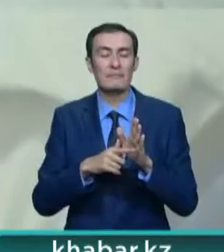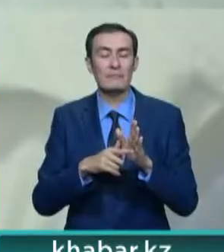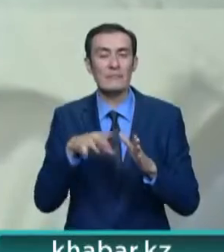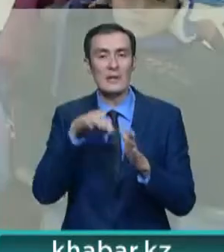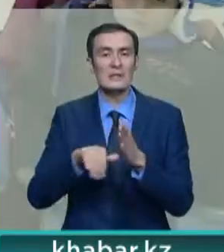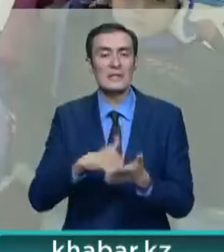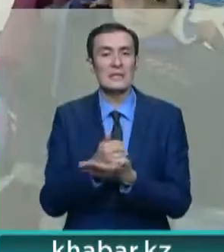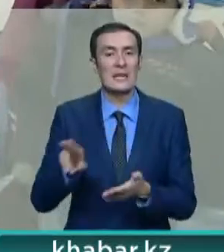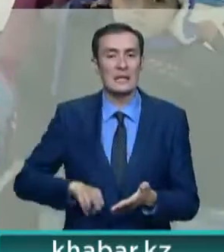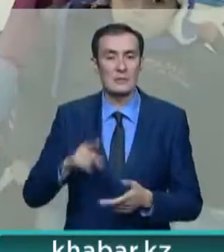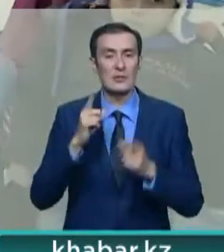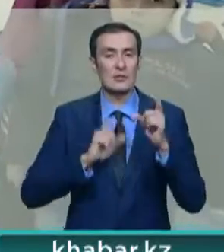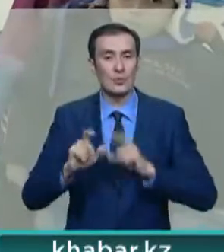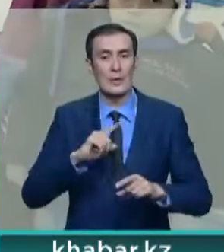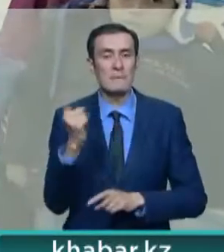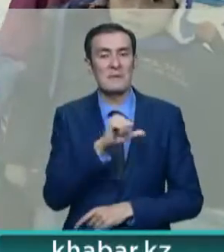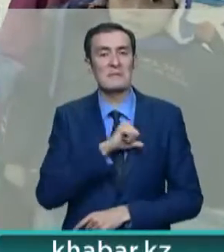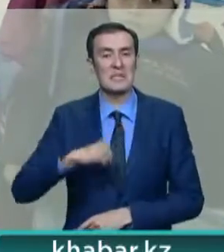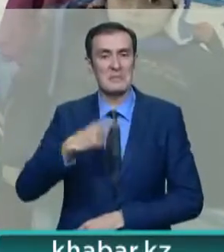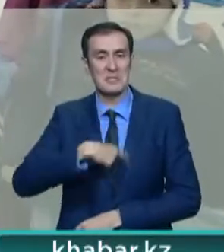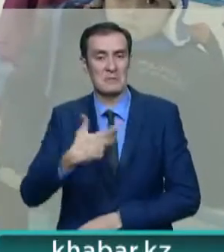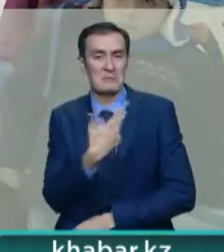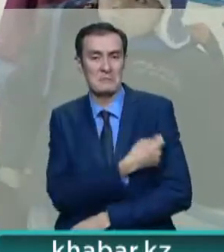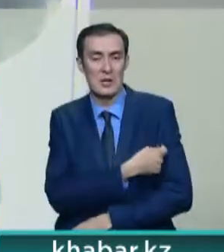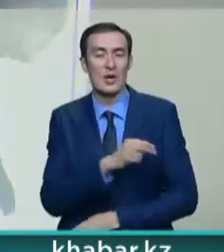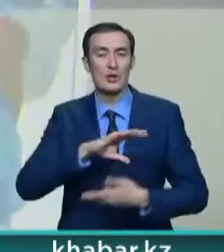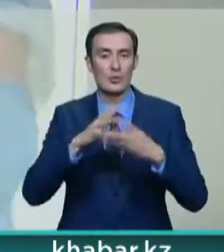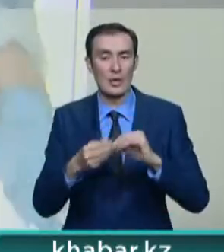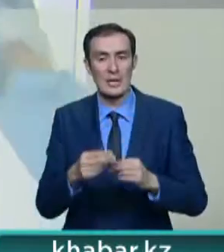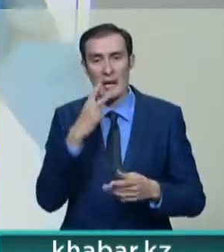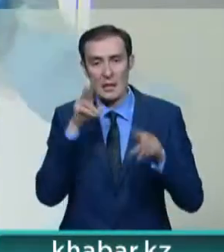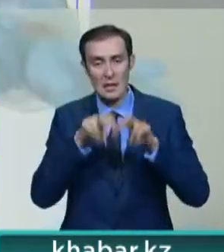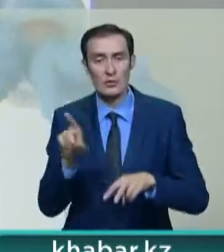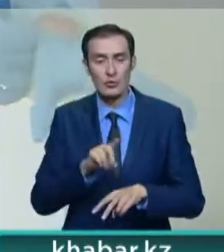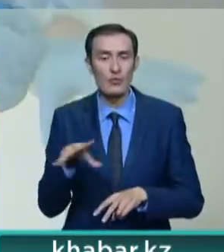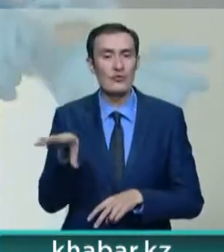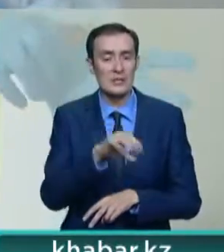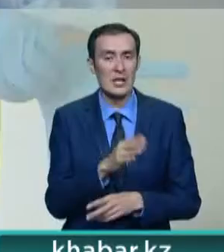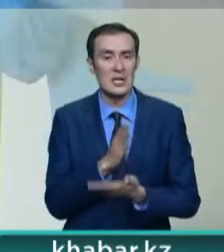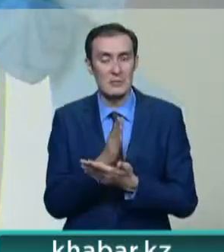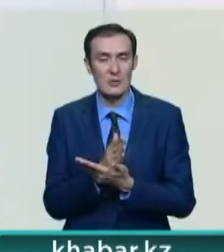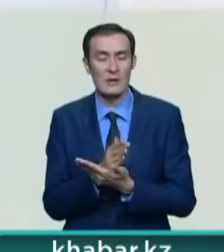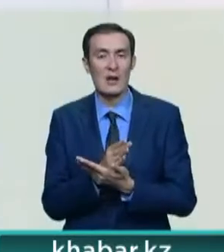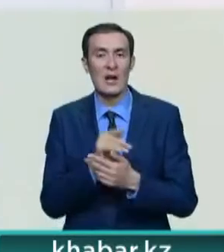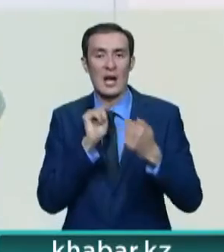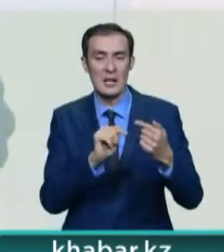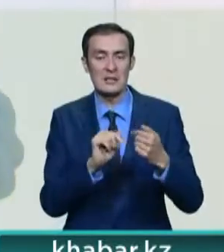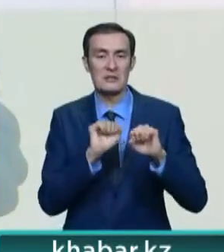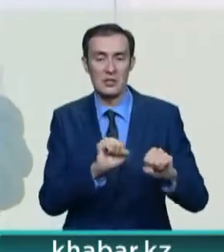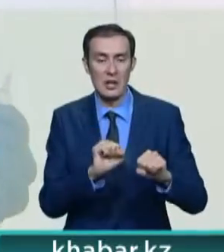во главе с директором института первыми ввели себе препарат. Результаты анализов показали, что у всех выработаны антитела к